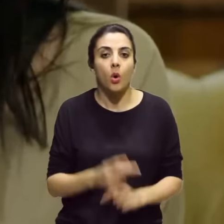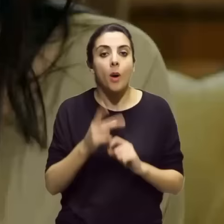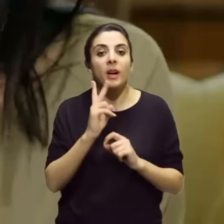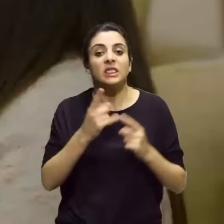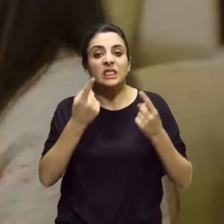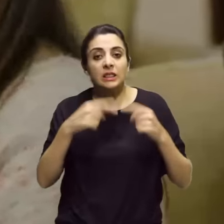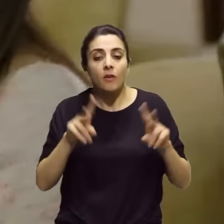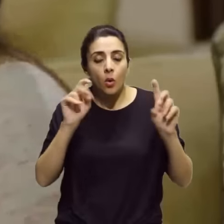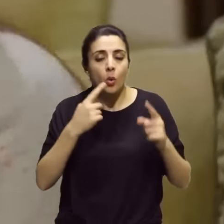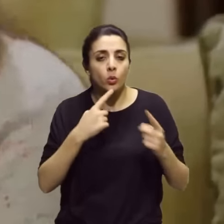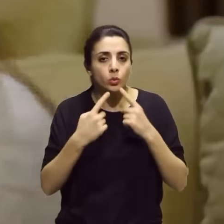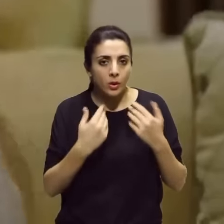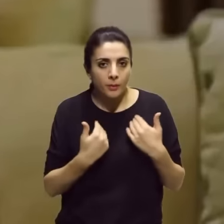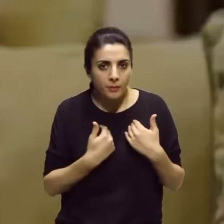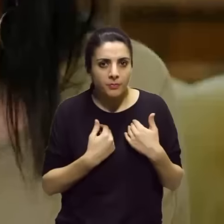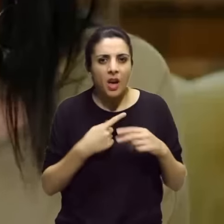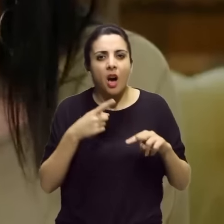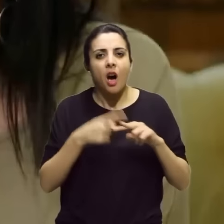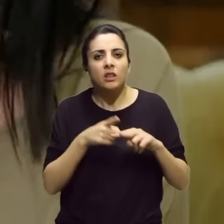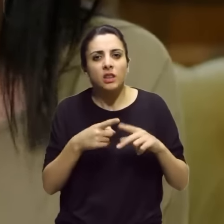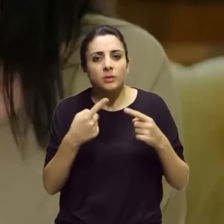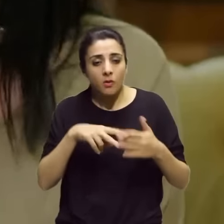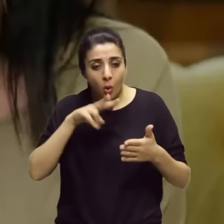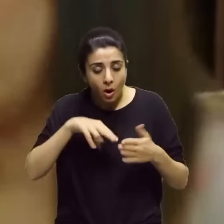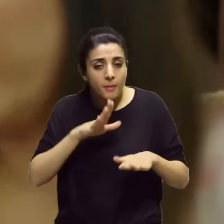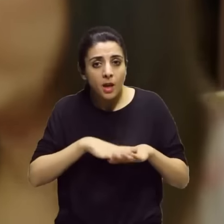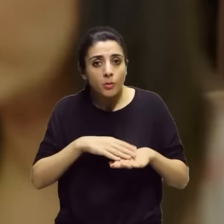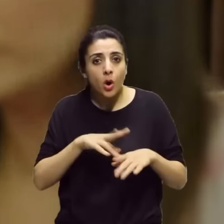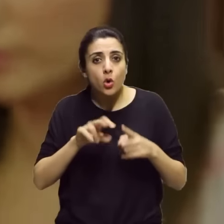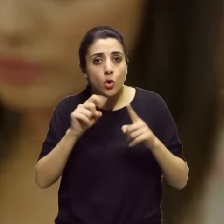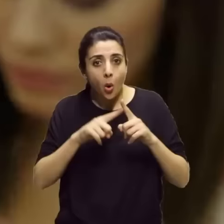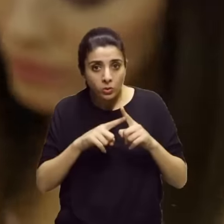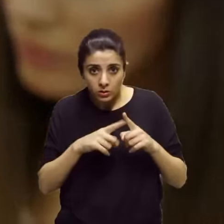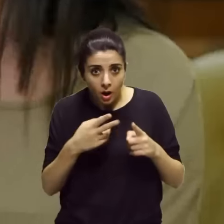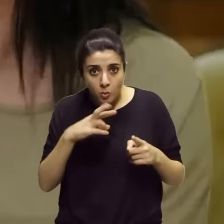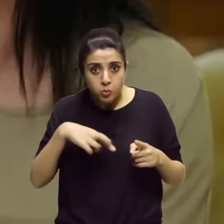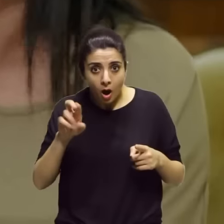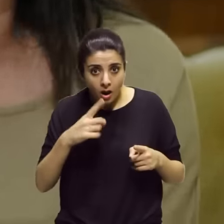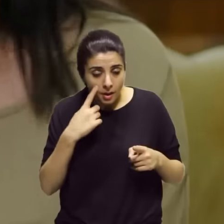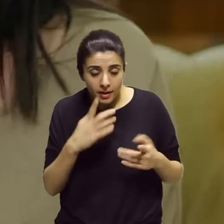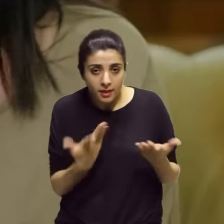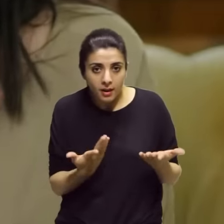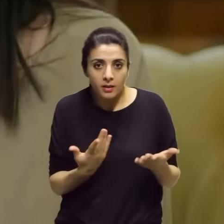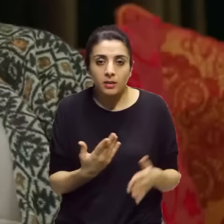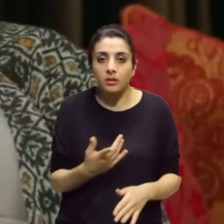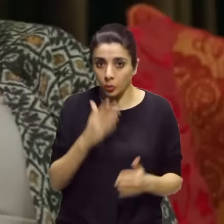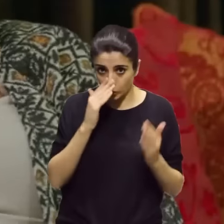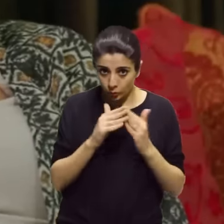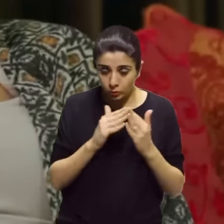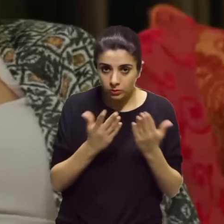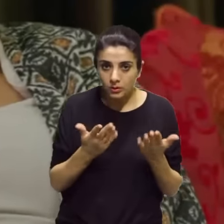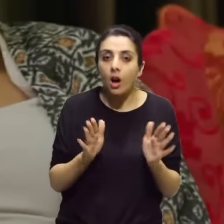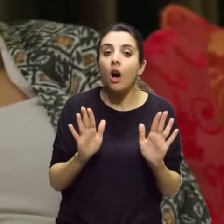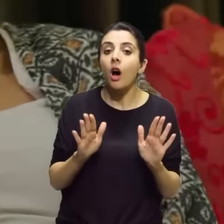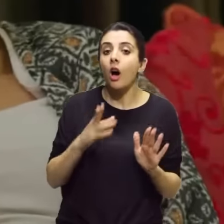Ömer'in sınavını konuşuyorduk. İşte Ayşem sınavı okudu mu, notlar belli mi falan diye. Uygun mudur sana?